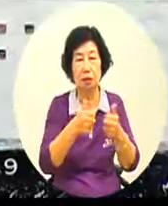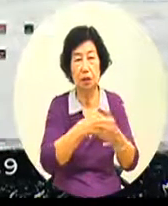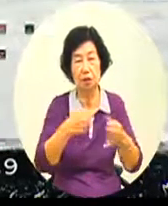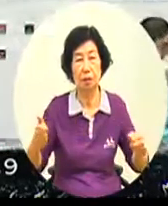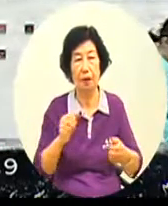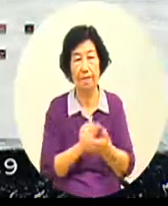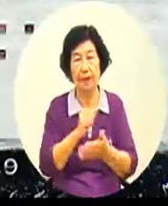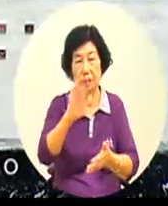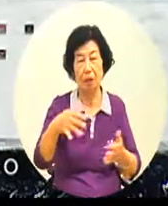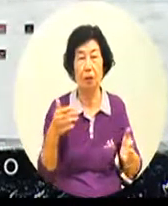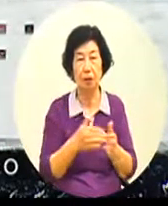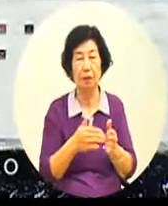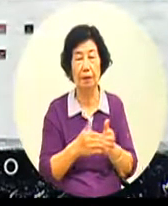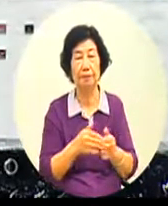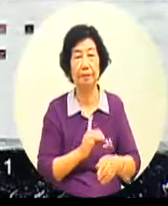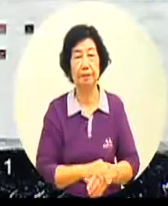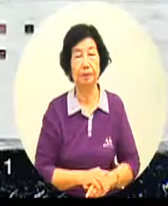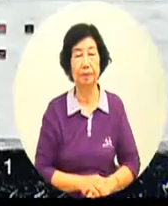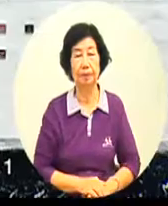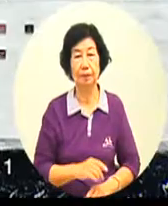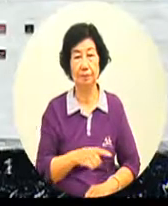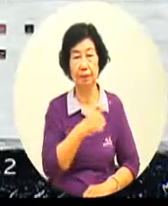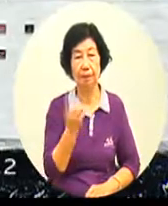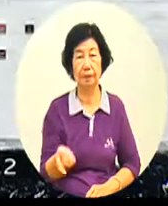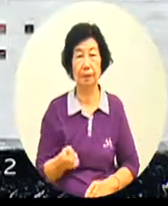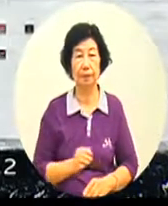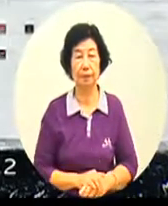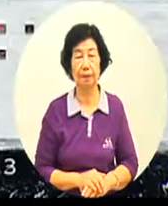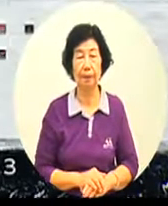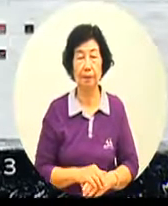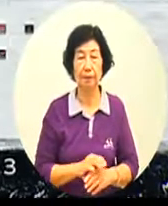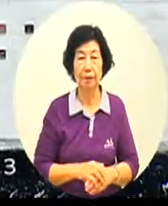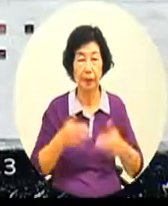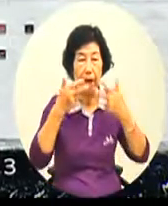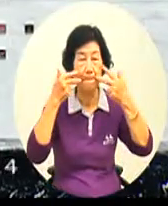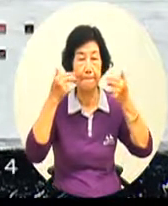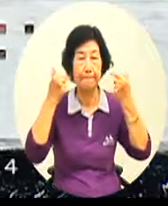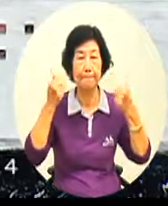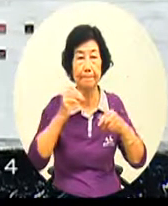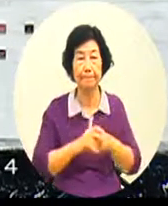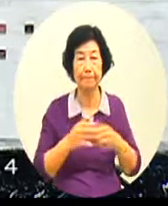好，谢谢社会局的报告。好，接下来报告的是严明慧。